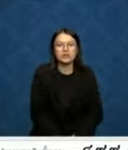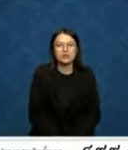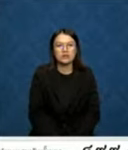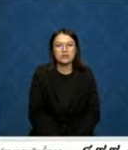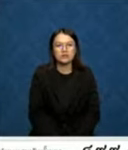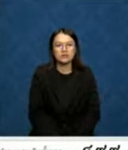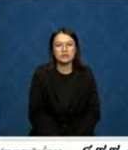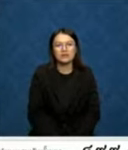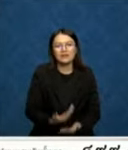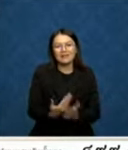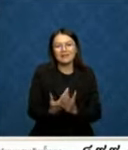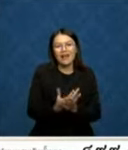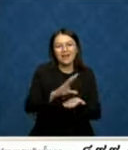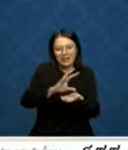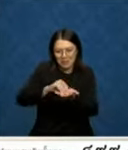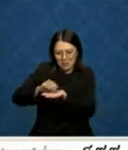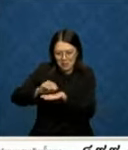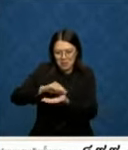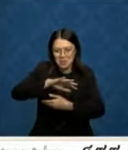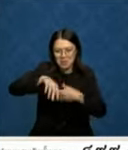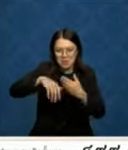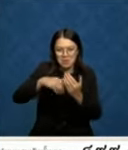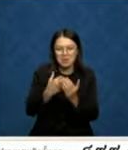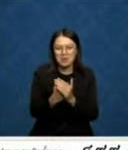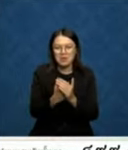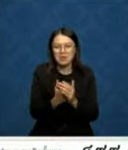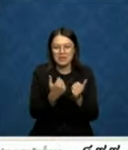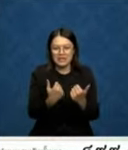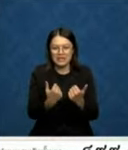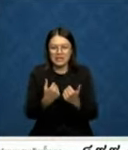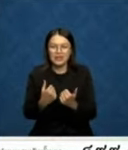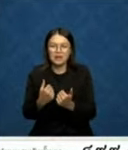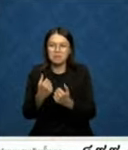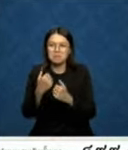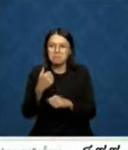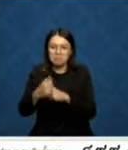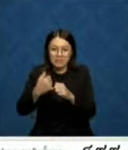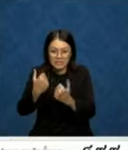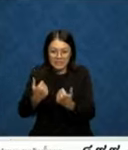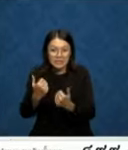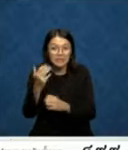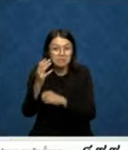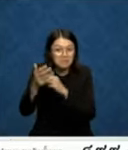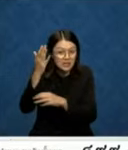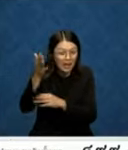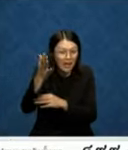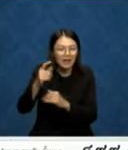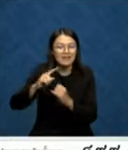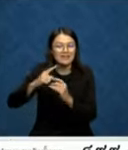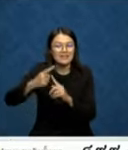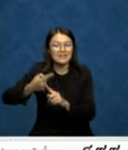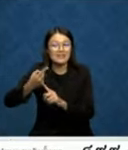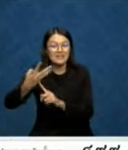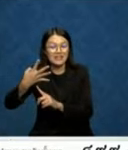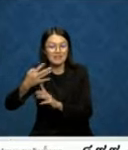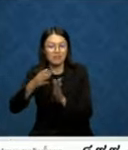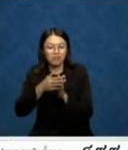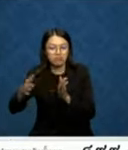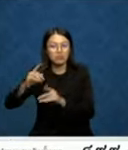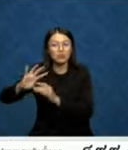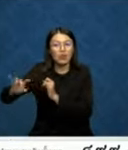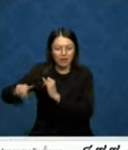ระหว่างที่ท่านรวบรวมเงินเพื่อจะไปใช้ในควอเตอร์4นะครับของปีนี้หรือว่าของปีหน้าระหว่างที่ท่านรวบรวมเงินตรงนี้นะครับท่านก็ไม่ค่อย